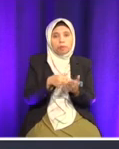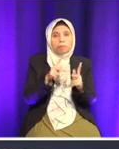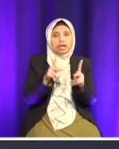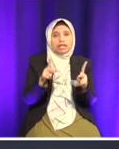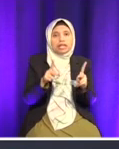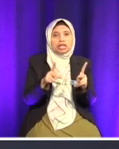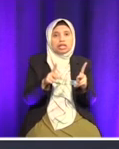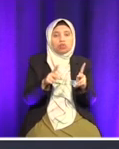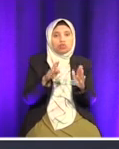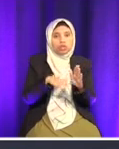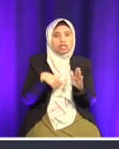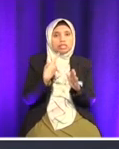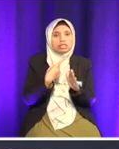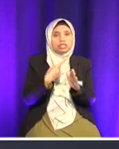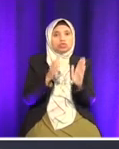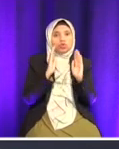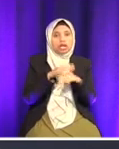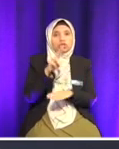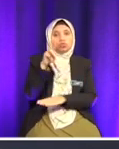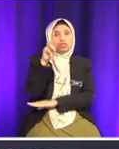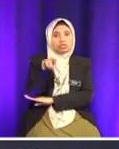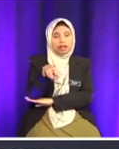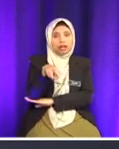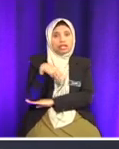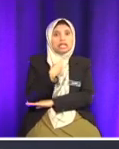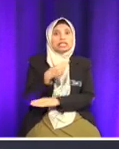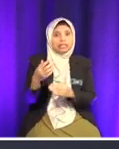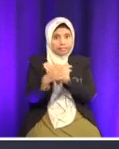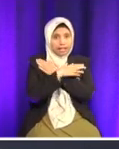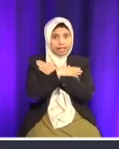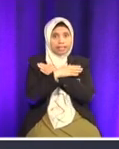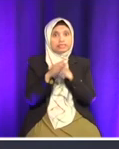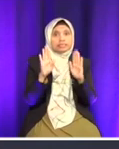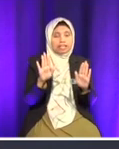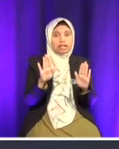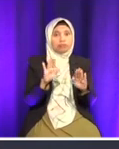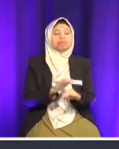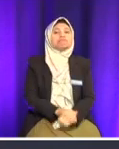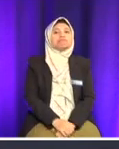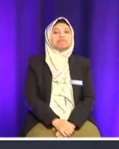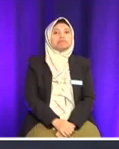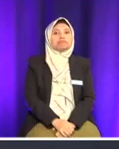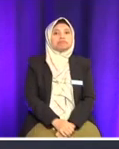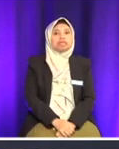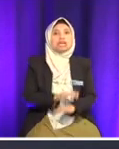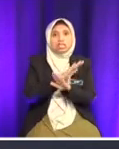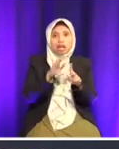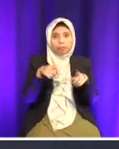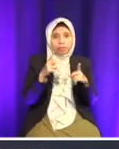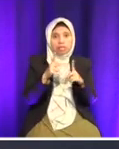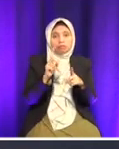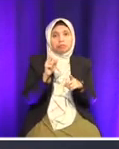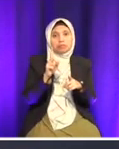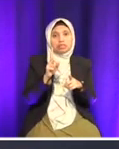rakaat Oke Ustaz kita tidak melihat seketika boleh ikut baik Jangan kemana-mana